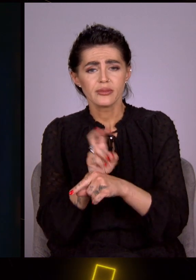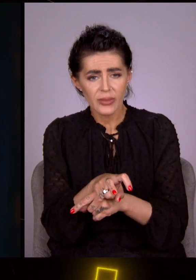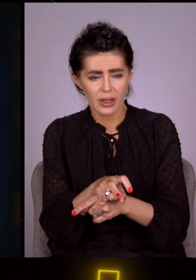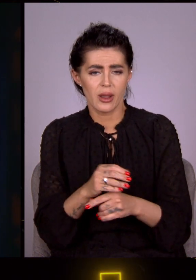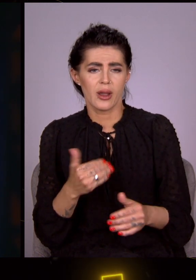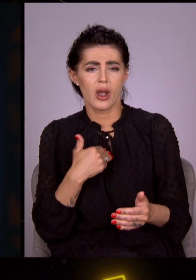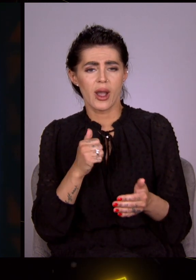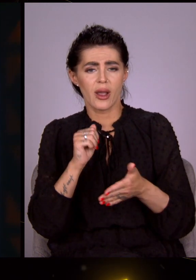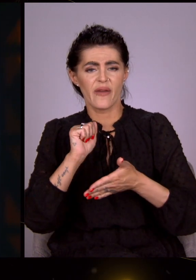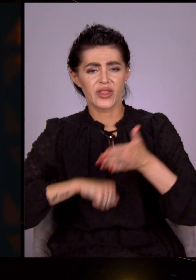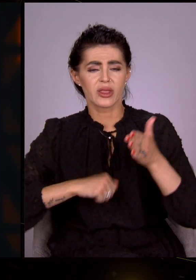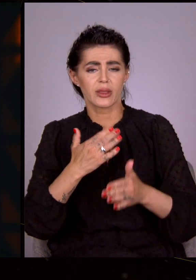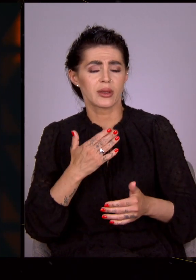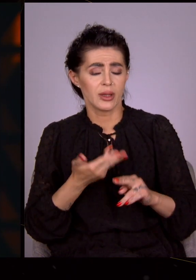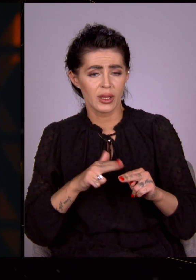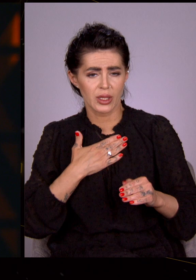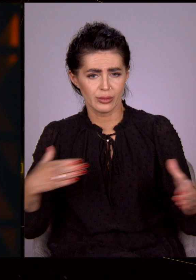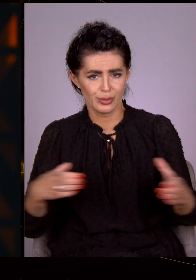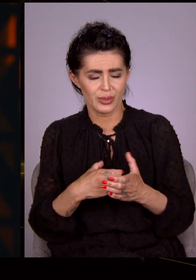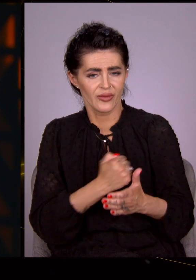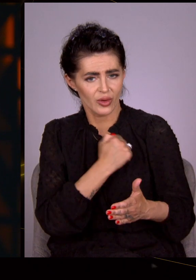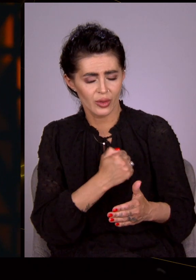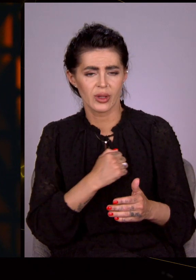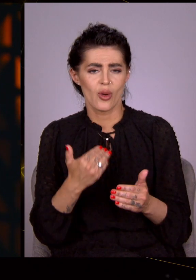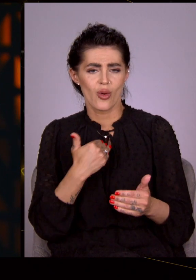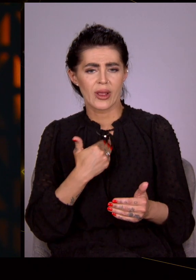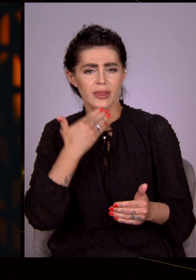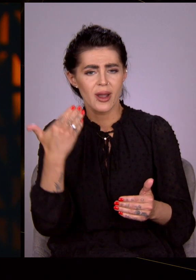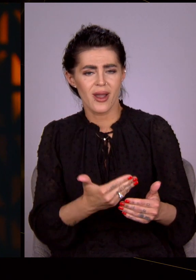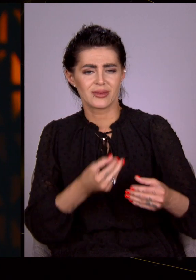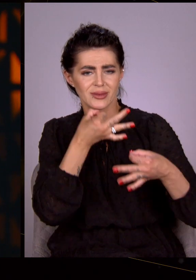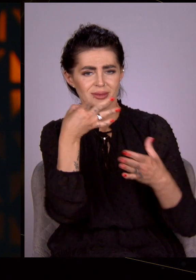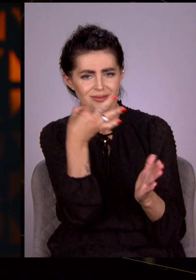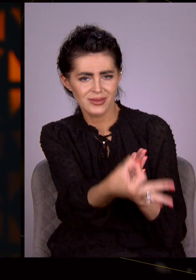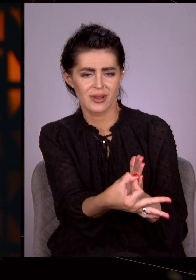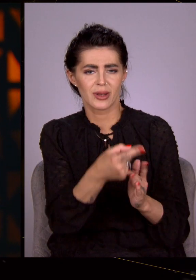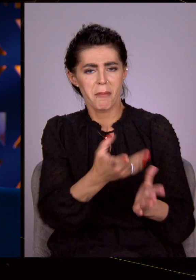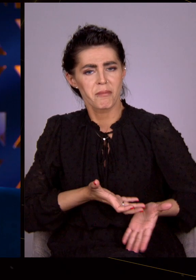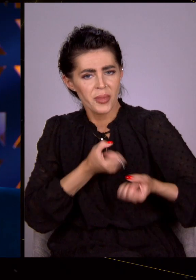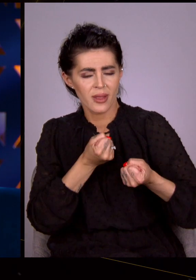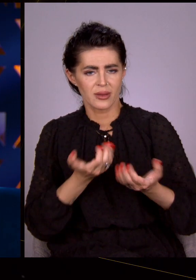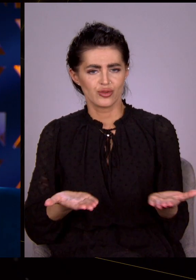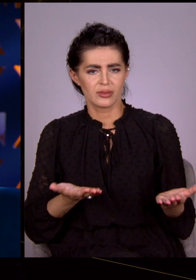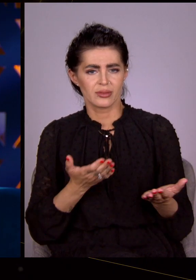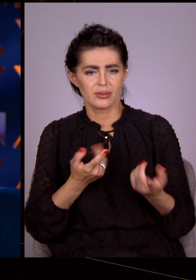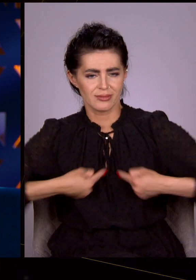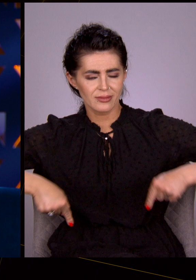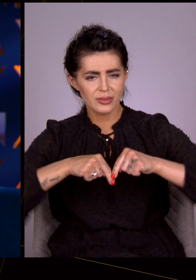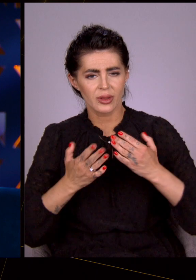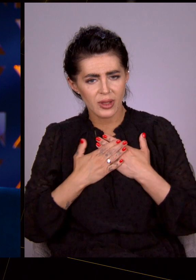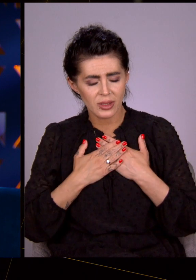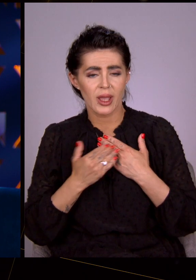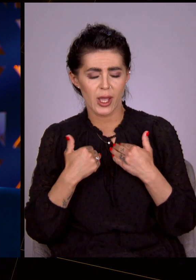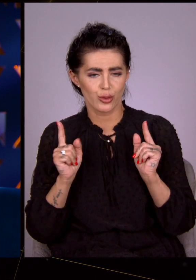підрозділу нашого, якому вона надає волонтерську допомогу, підтримку в загальному, ну, ми дещо для